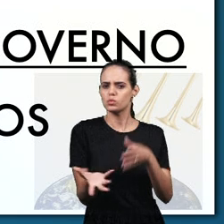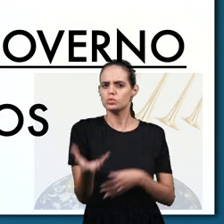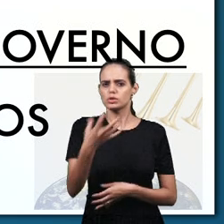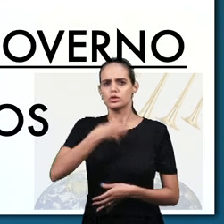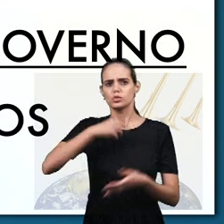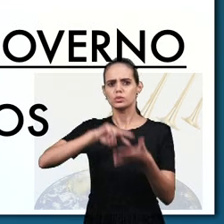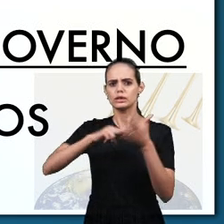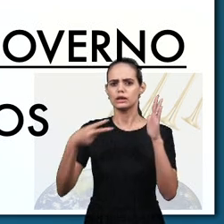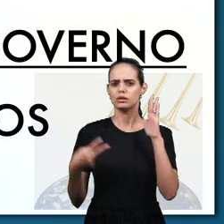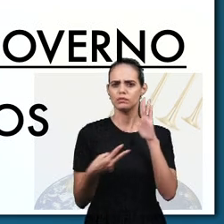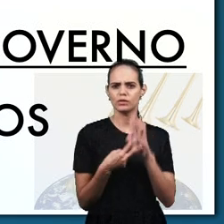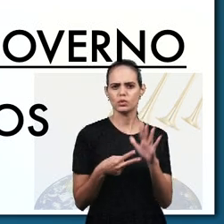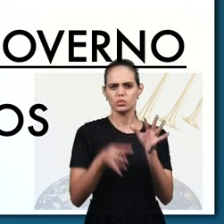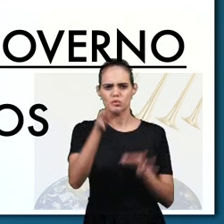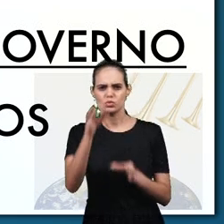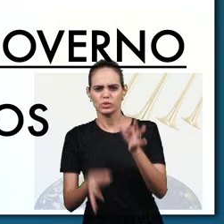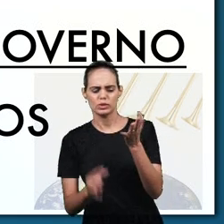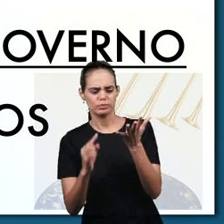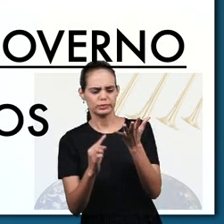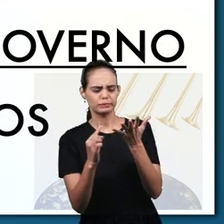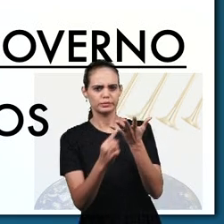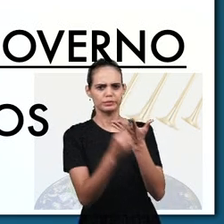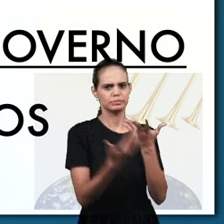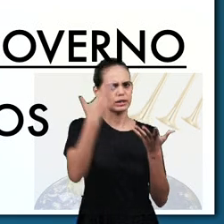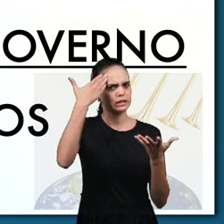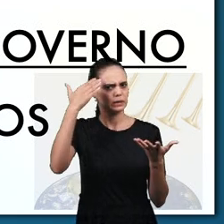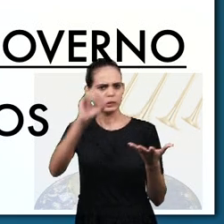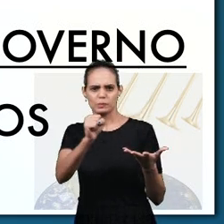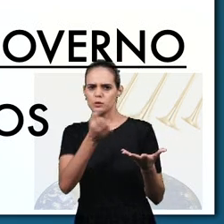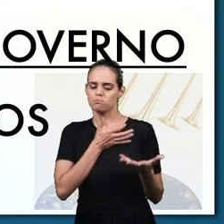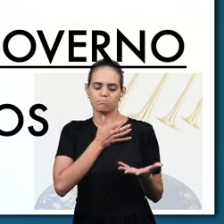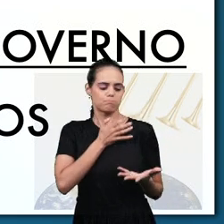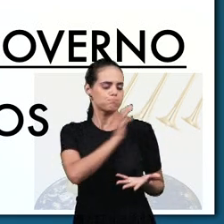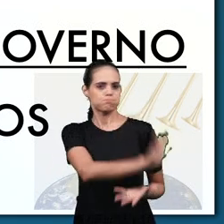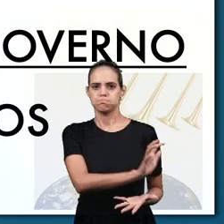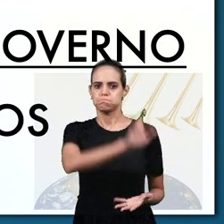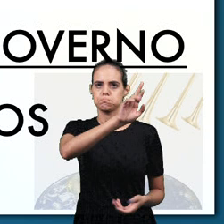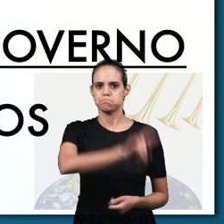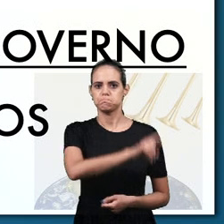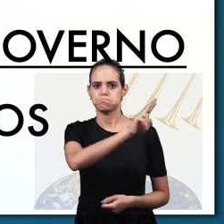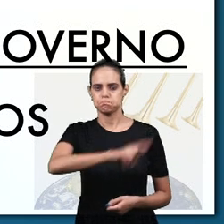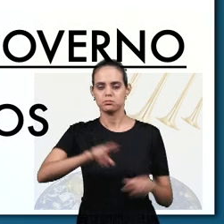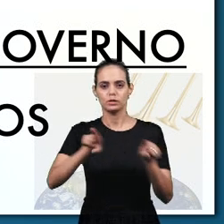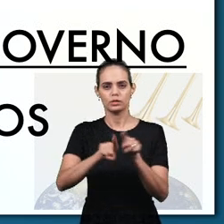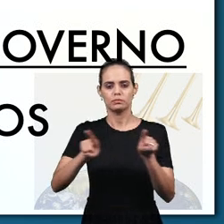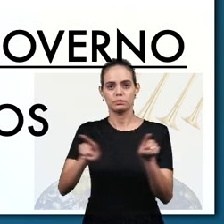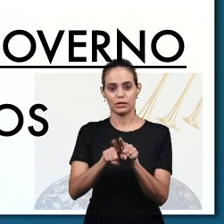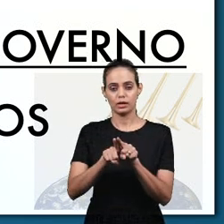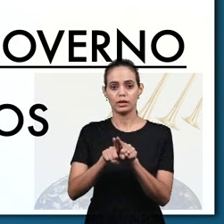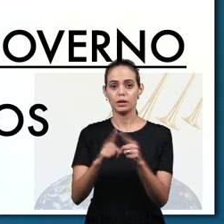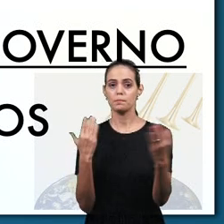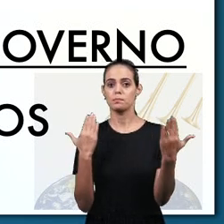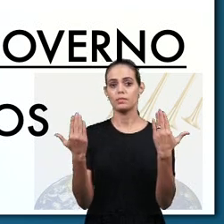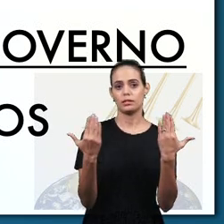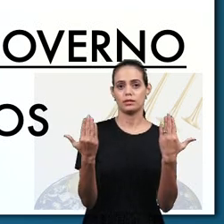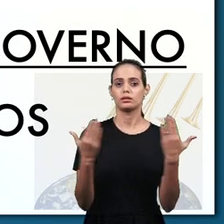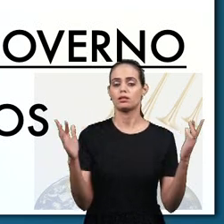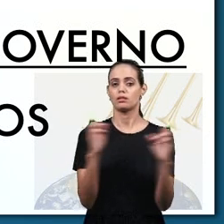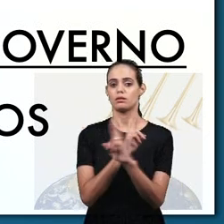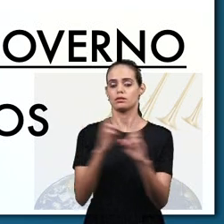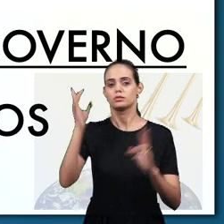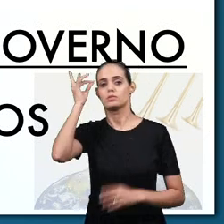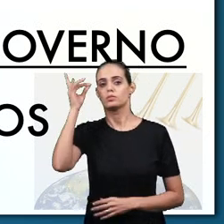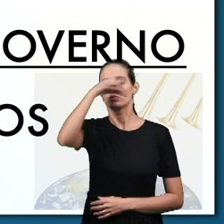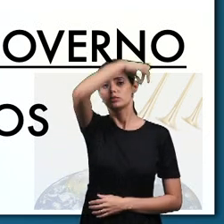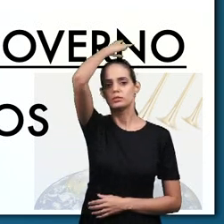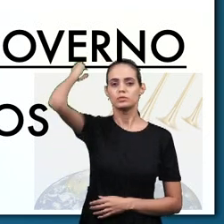Salomon et le parallèle avec le gouvernement du Saint-Esprit et son œuvre dans nos jours. Commentez